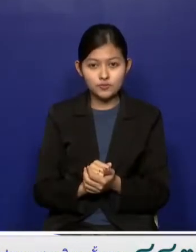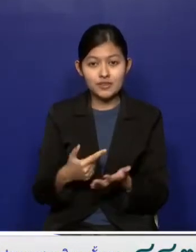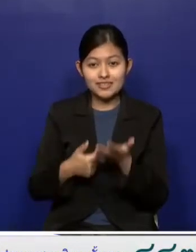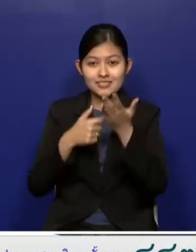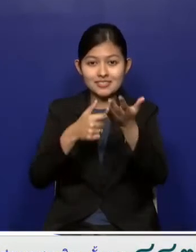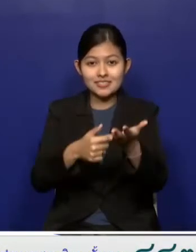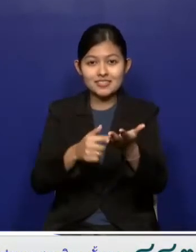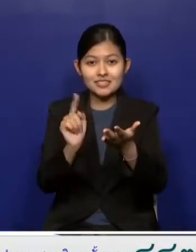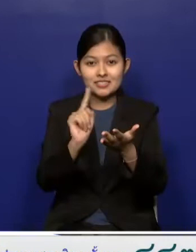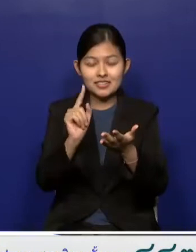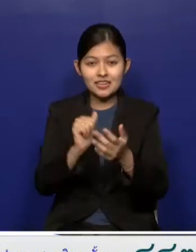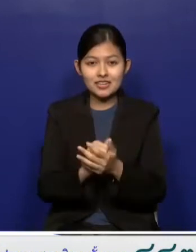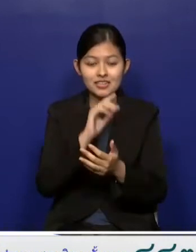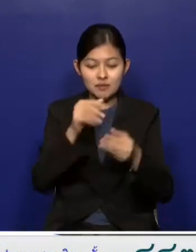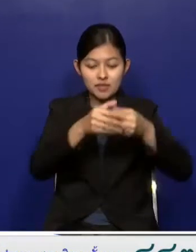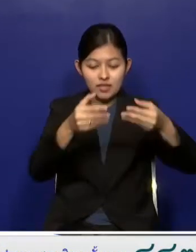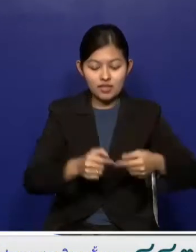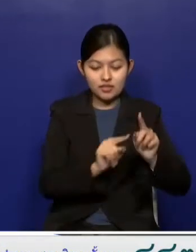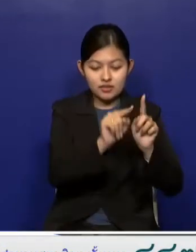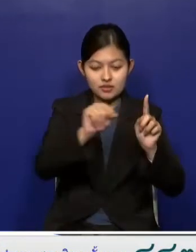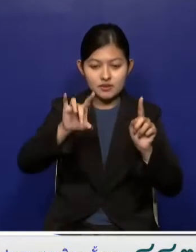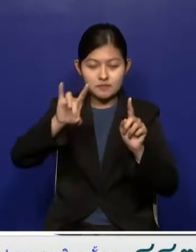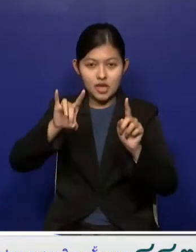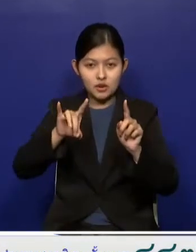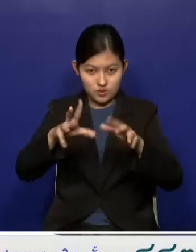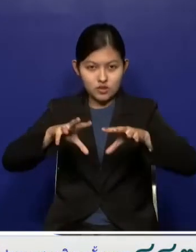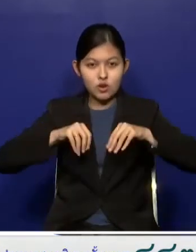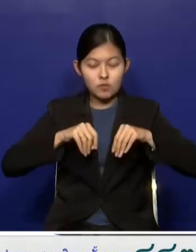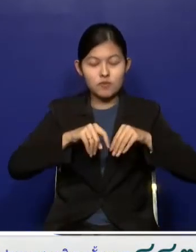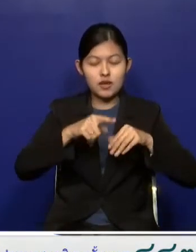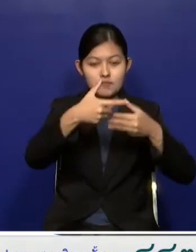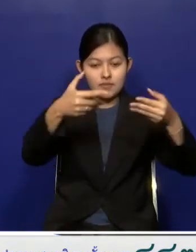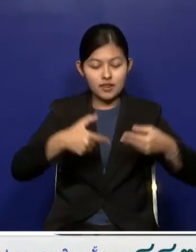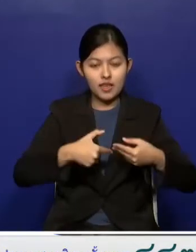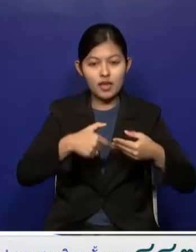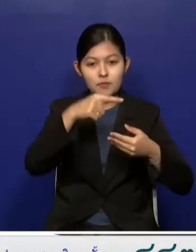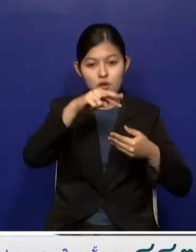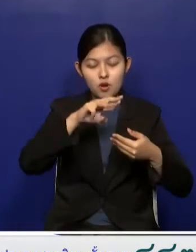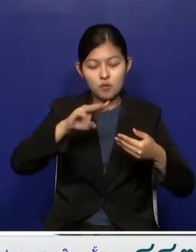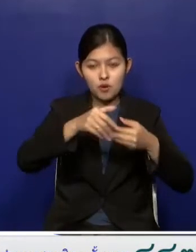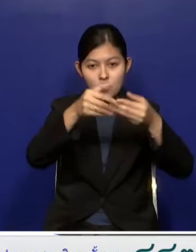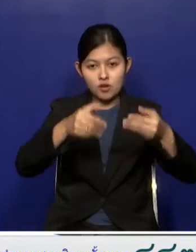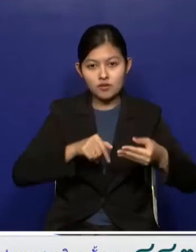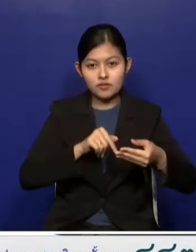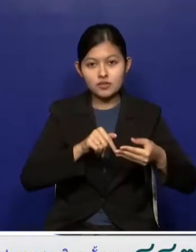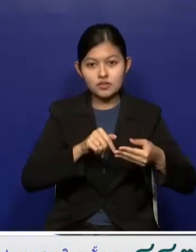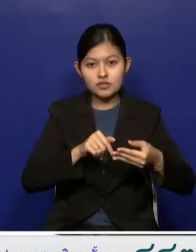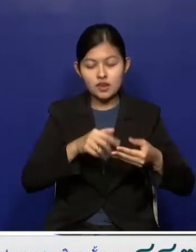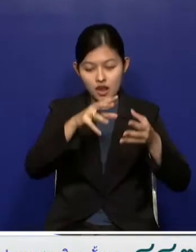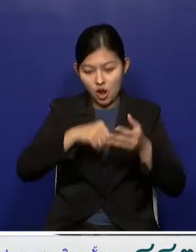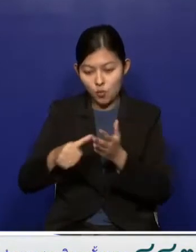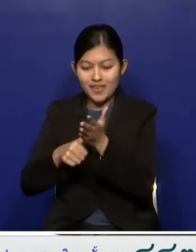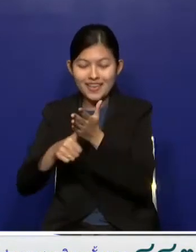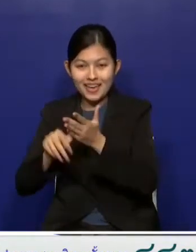แนะว่าทั้ง8ฉบับนั้นเนี่ยควรจะรับร่างไปทั้งหมดแล้วก็นำไปแก้ไขเปลี่ยนแปล